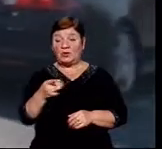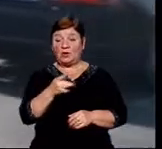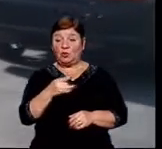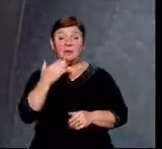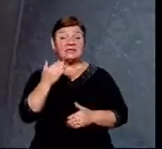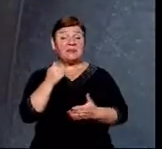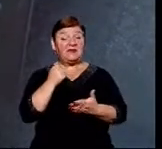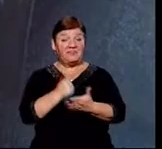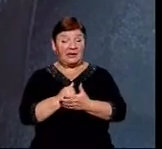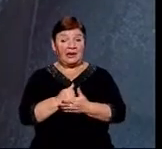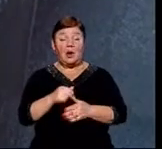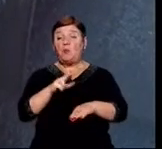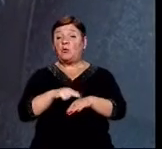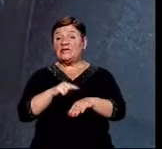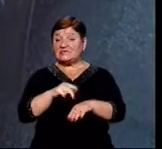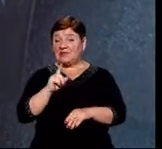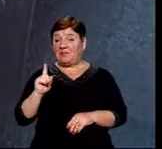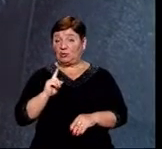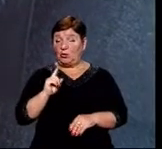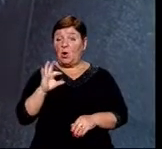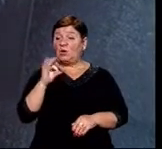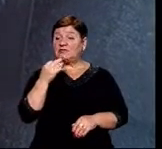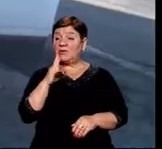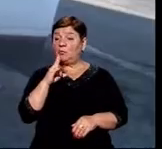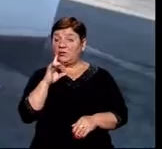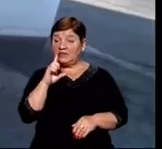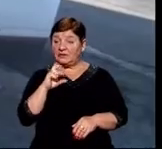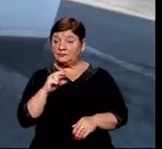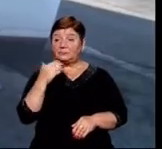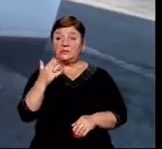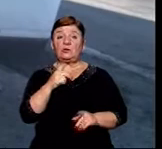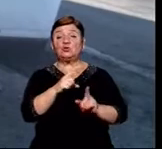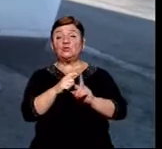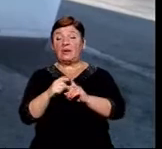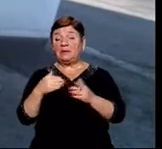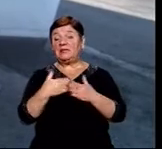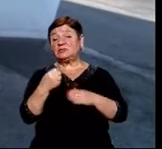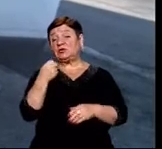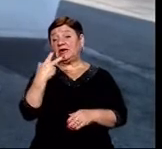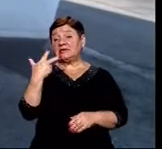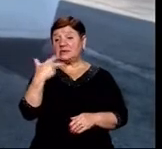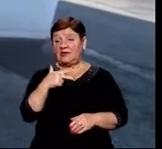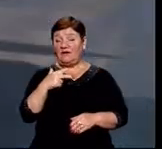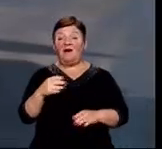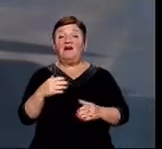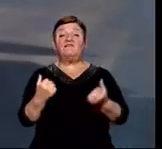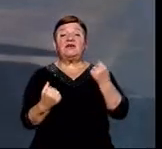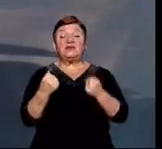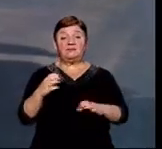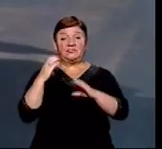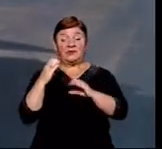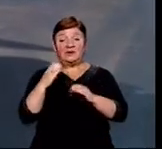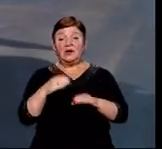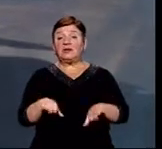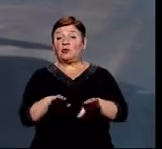це підтвердив речник патрульної поліції Закарпаття Олександр Бодня. За його словами, близько 13:30 водій вантажівки в'їхав у